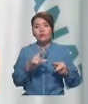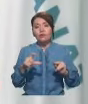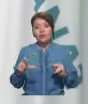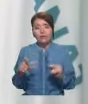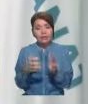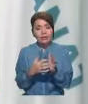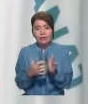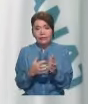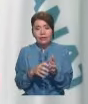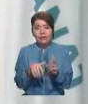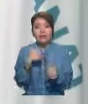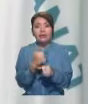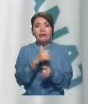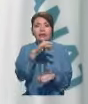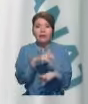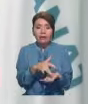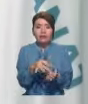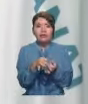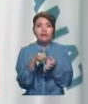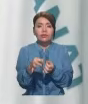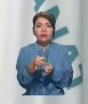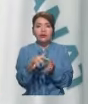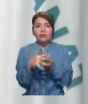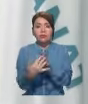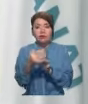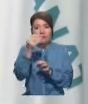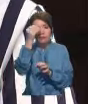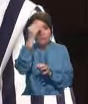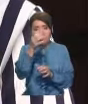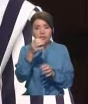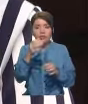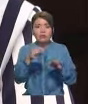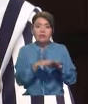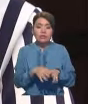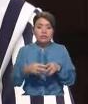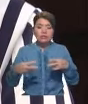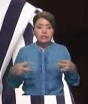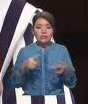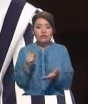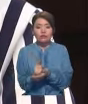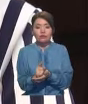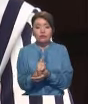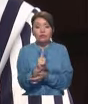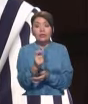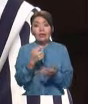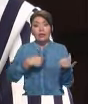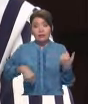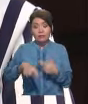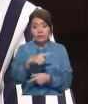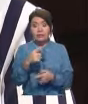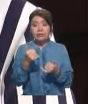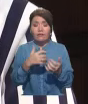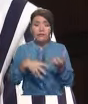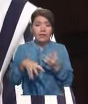Ең бастысы мына қала мен ауылдардың мектептерінің білім сапасын теңестіру. Бізде кадр тапшылығы жоқ. Бүгінгі күні